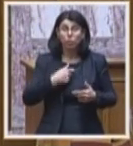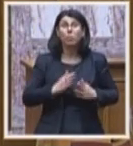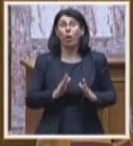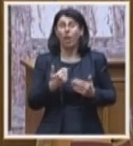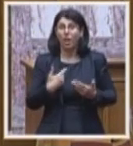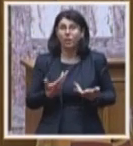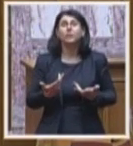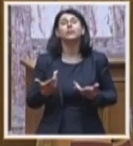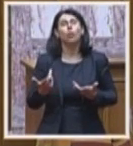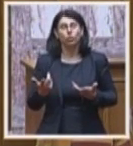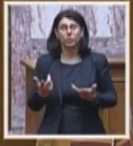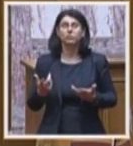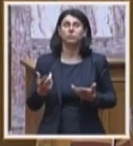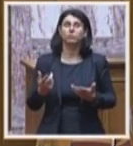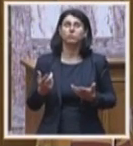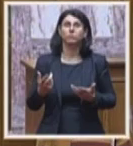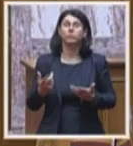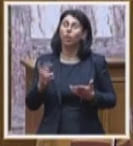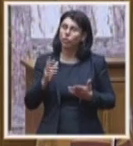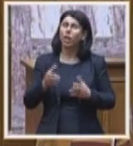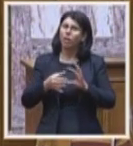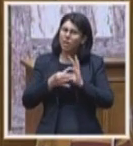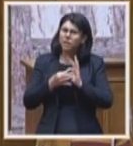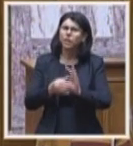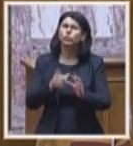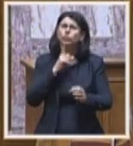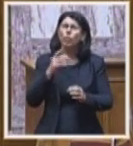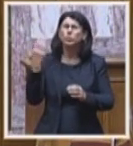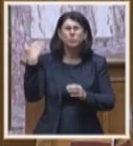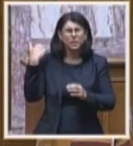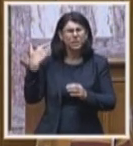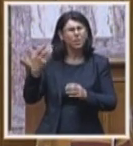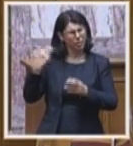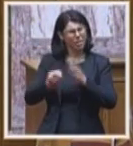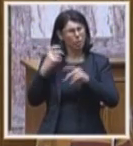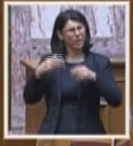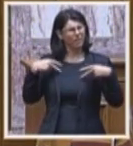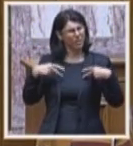επανέλθετε αμετανόητοι, να συνεχίσετε εκεί που αφήσατε πίσω την Ελλάδα το 2009.